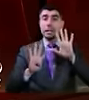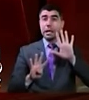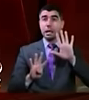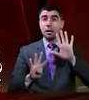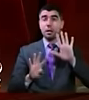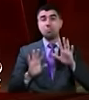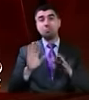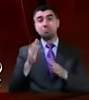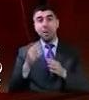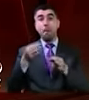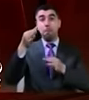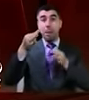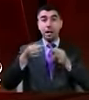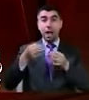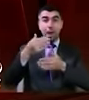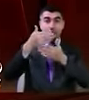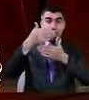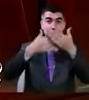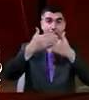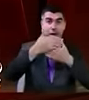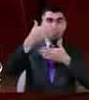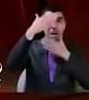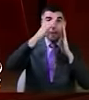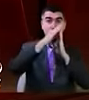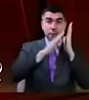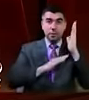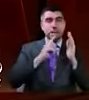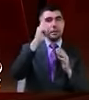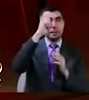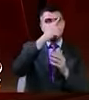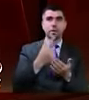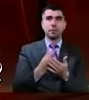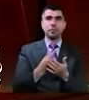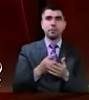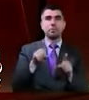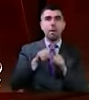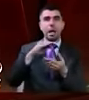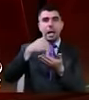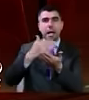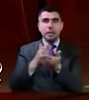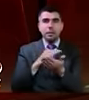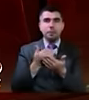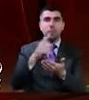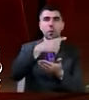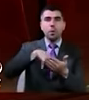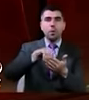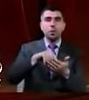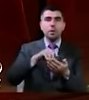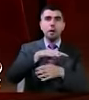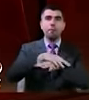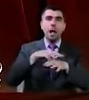نسبة 1.95 من القضايا اللي هي 24824 إلا قسمناها على 12 جهة غتعود